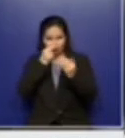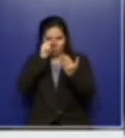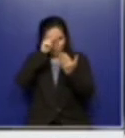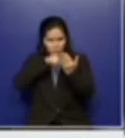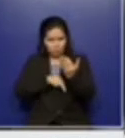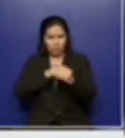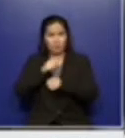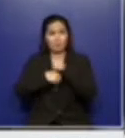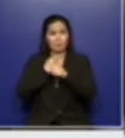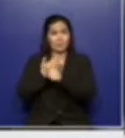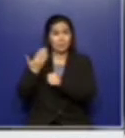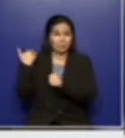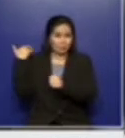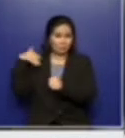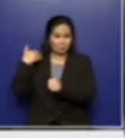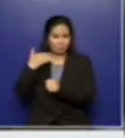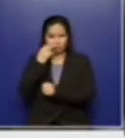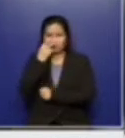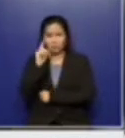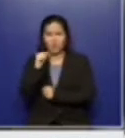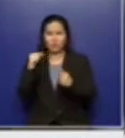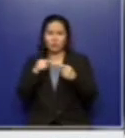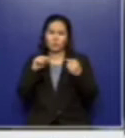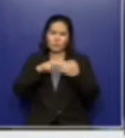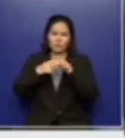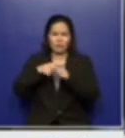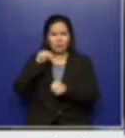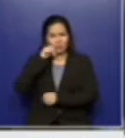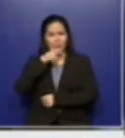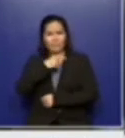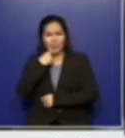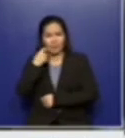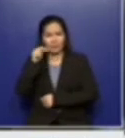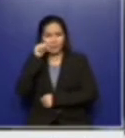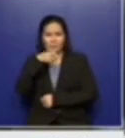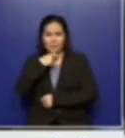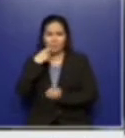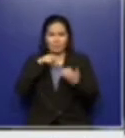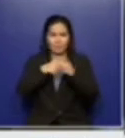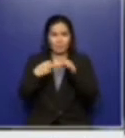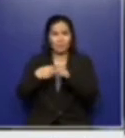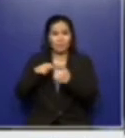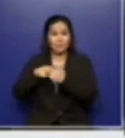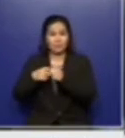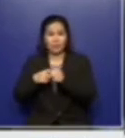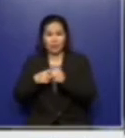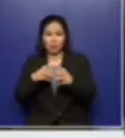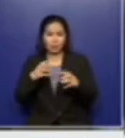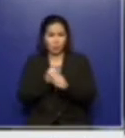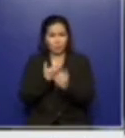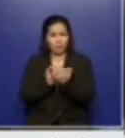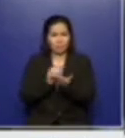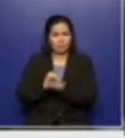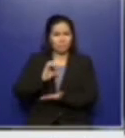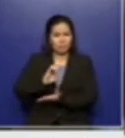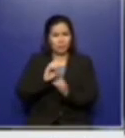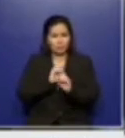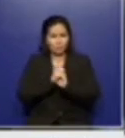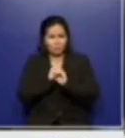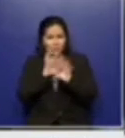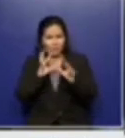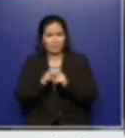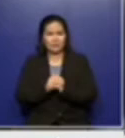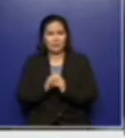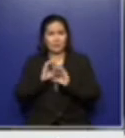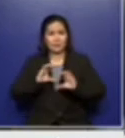ที่ผ่านมาเราก็ยังมาพูดถึงเรื่องภัยแล้งอยู่นั่นแหละนะครับอะไรคือความชัดเจนที่รัฐบาลนะครับ